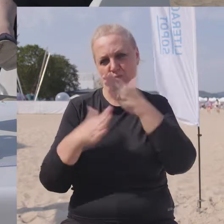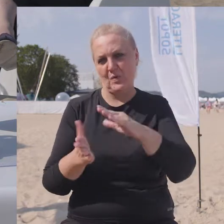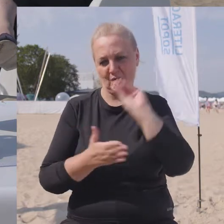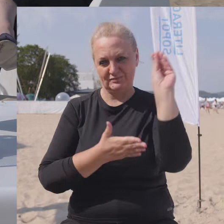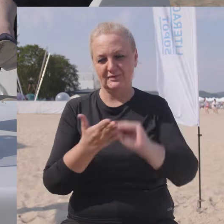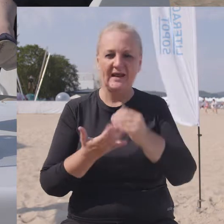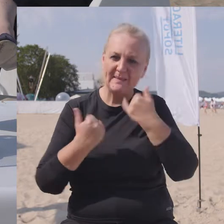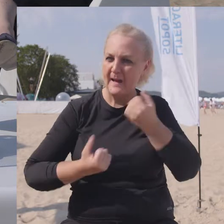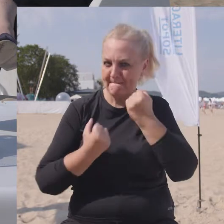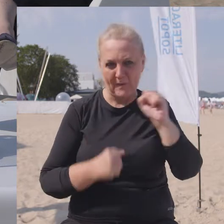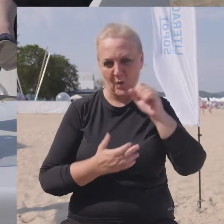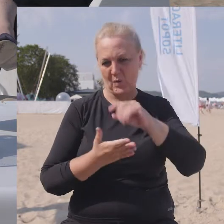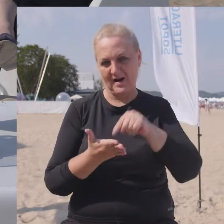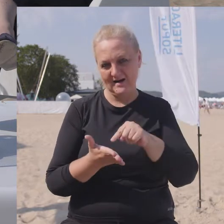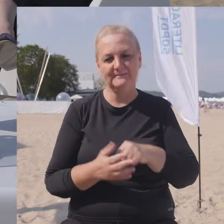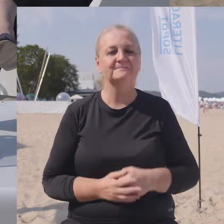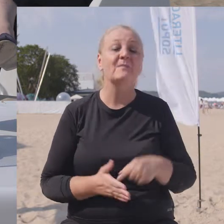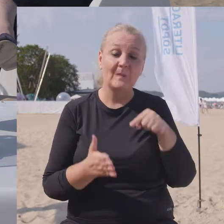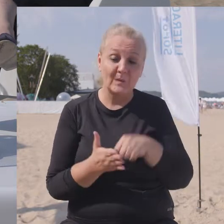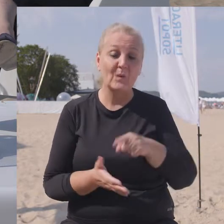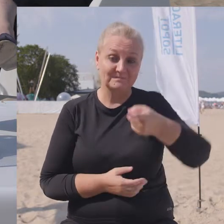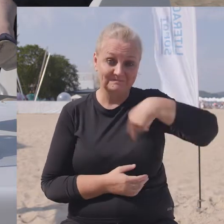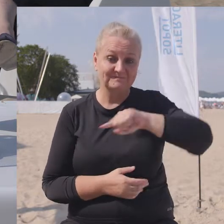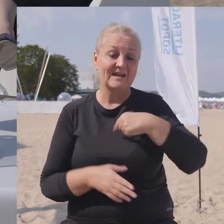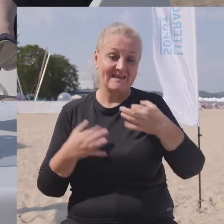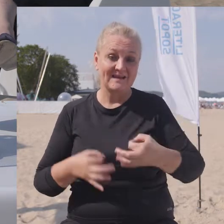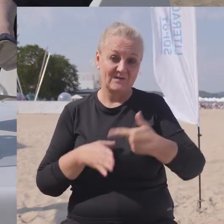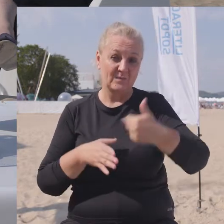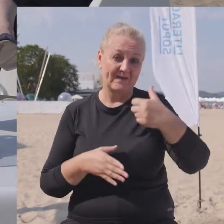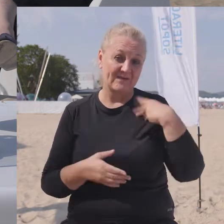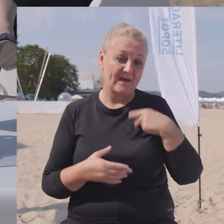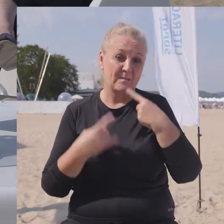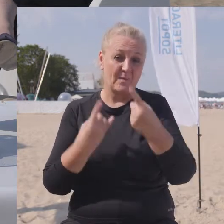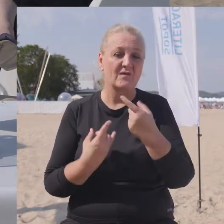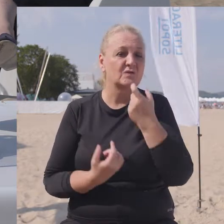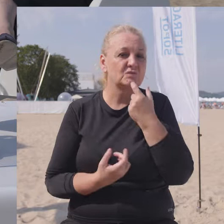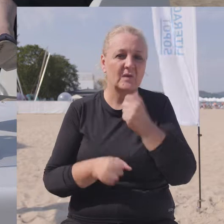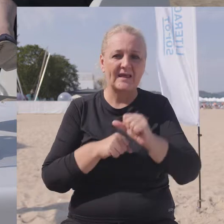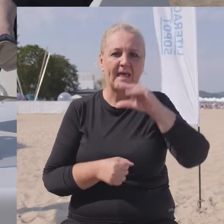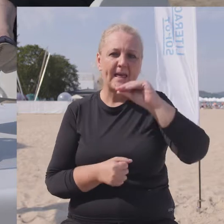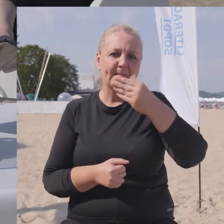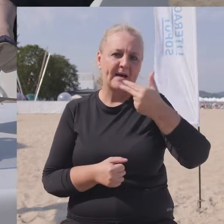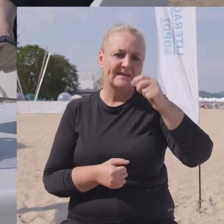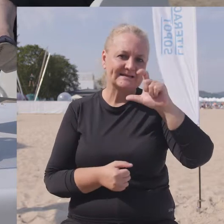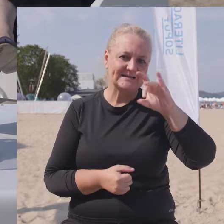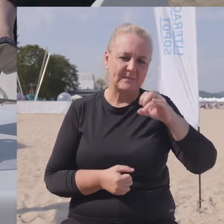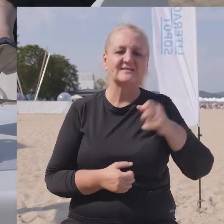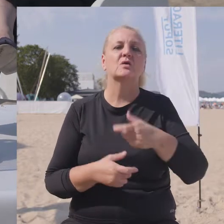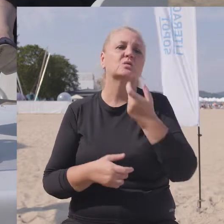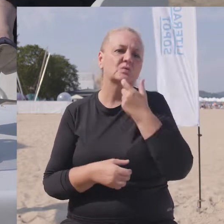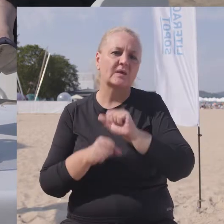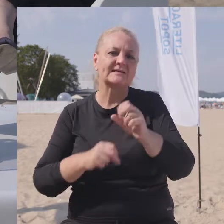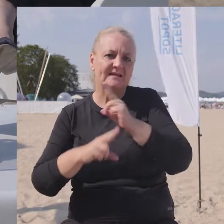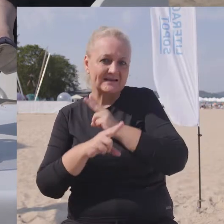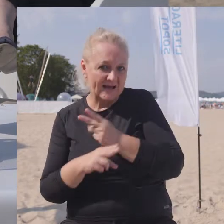zupełnie inną bohaterką. Taką, która to właśnie nam w XXI wieku mówi, co to jest emancypacja i co to jest